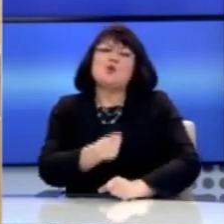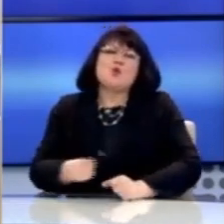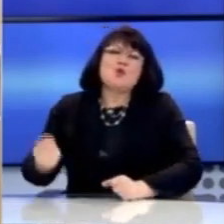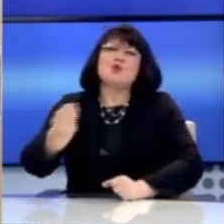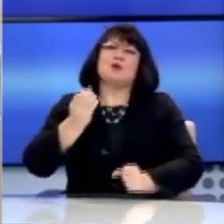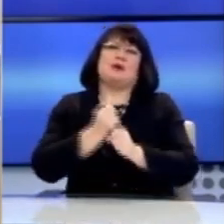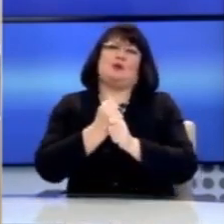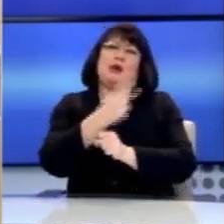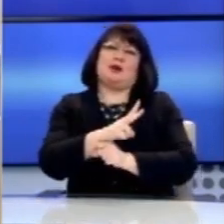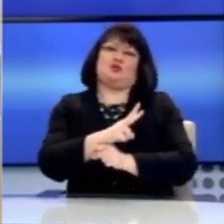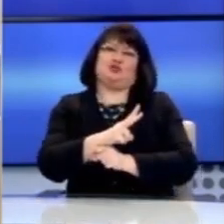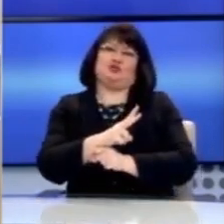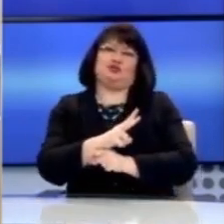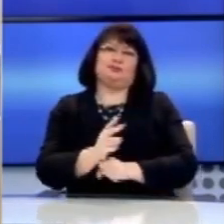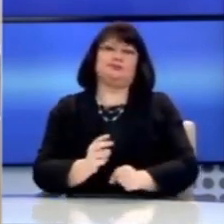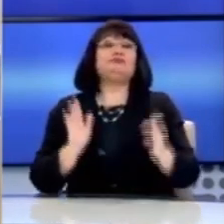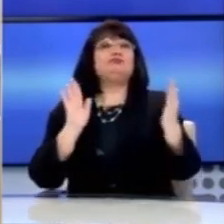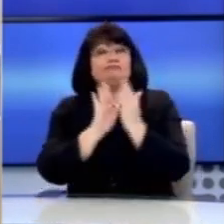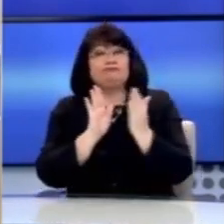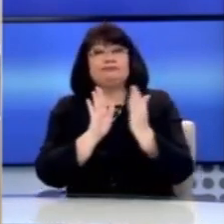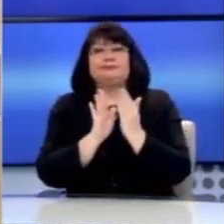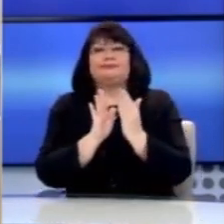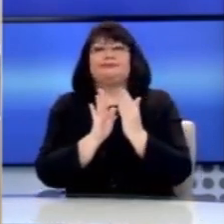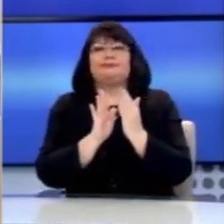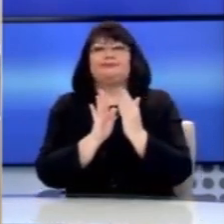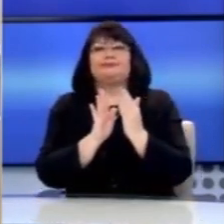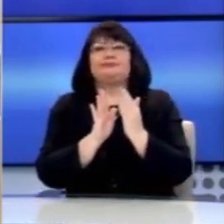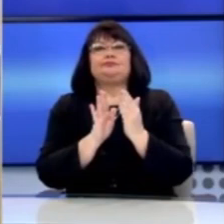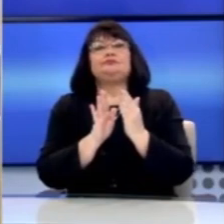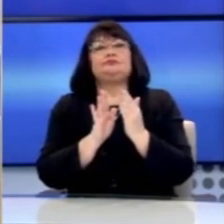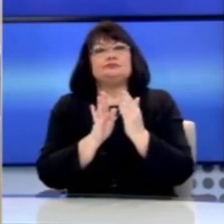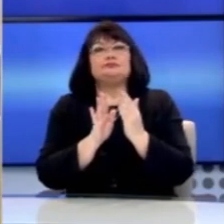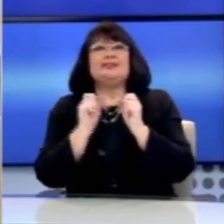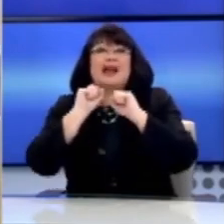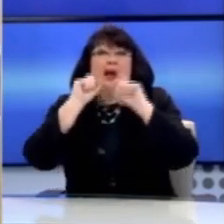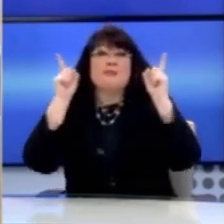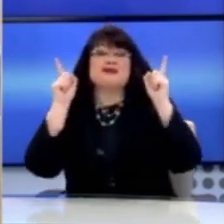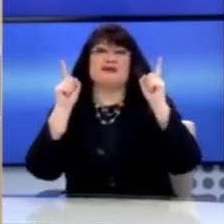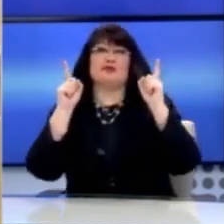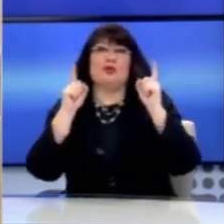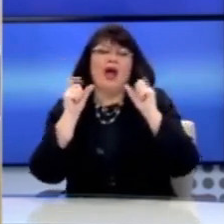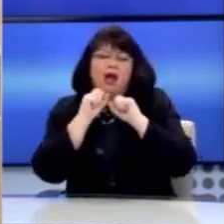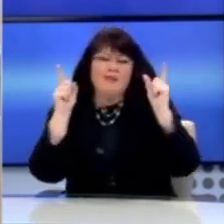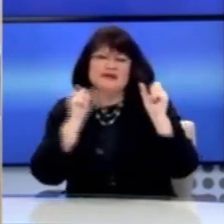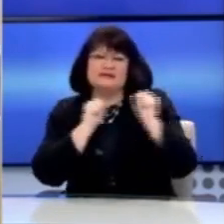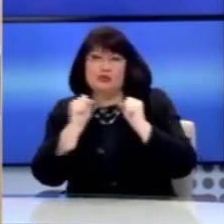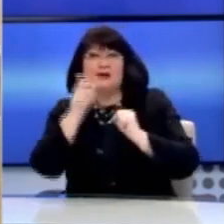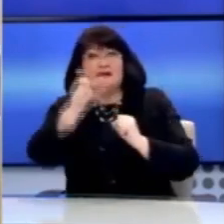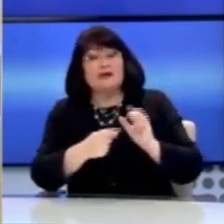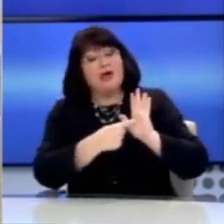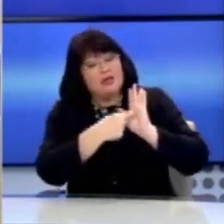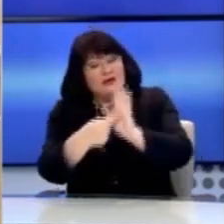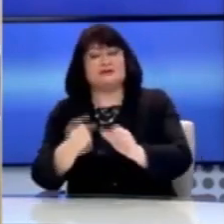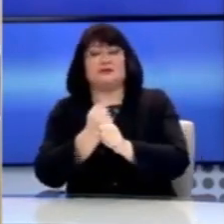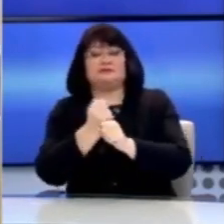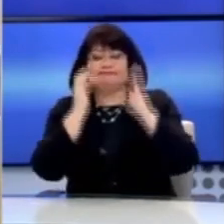τους εαυτούς τους και αντιμετώπισαν μια κρίση πρωτοφανή με επαγγελματισμό,